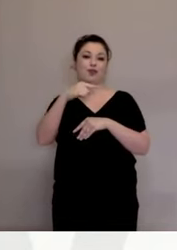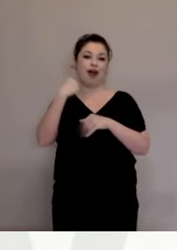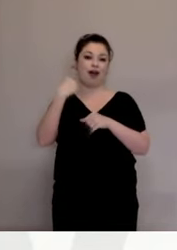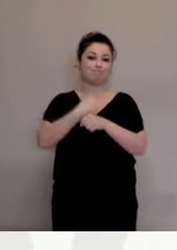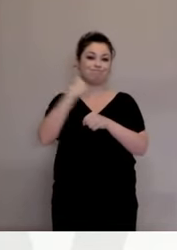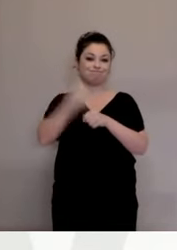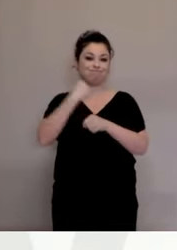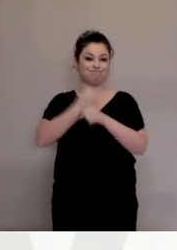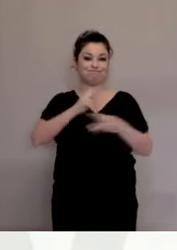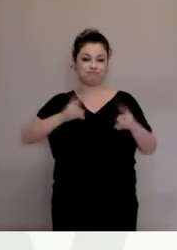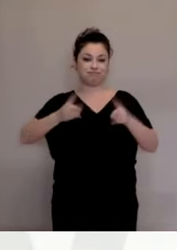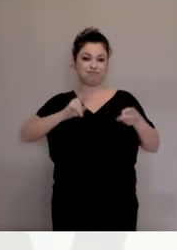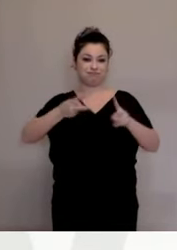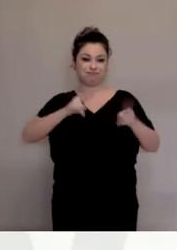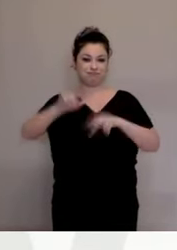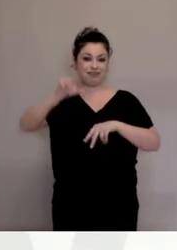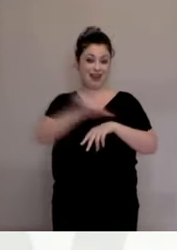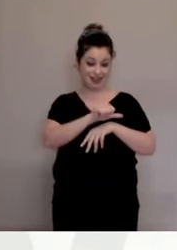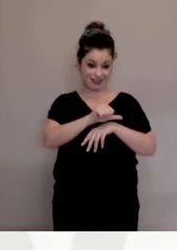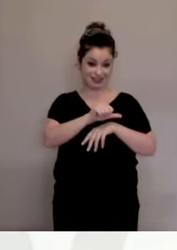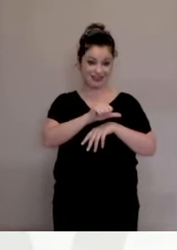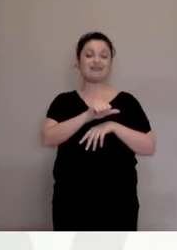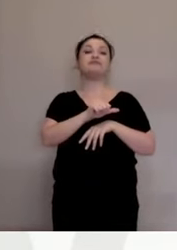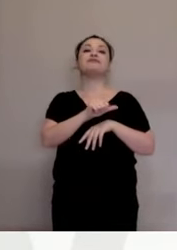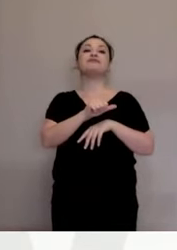di traduzione in LIS.